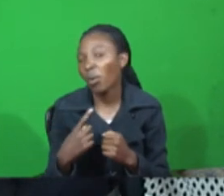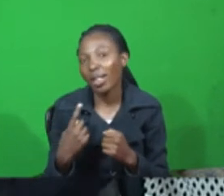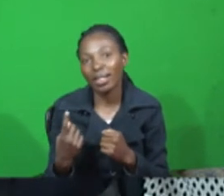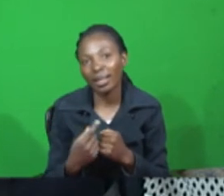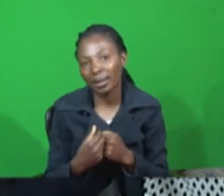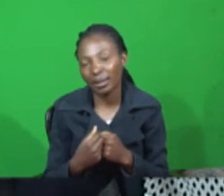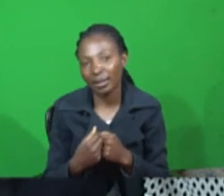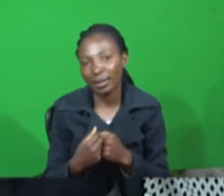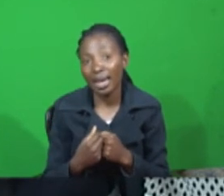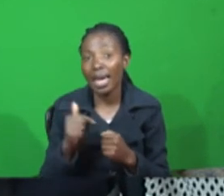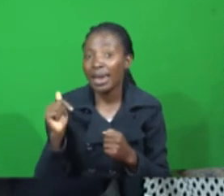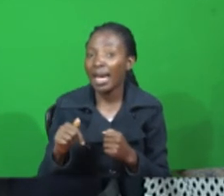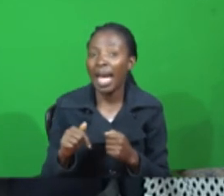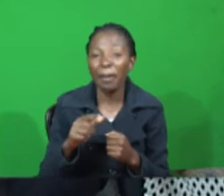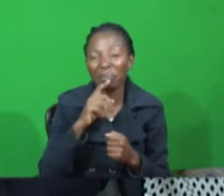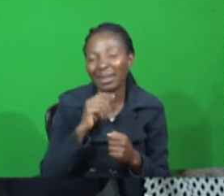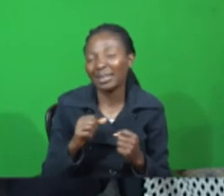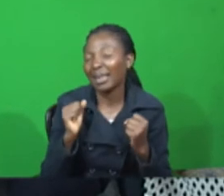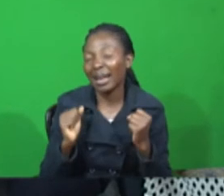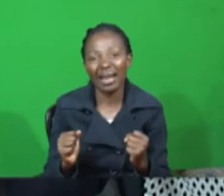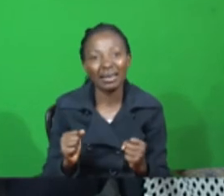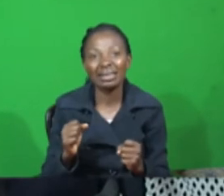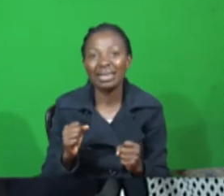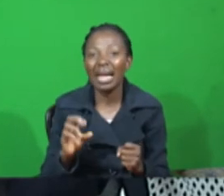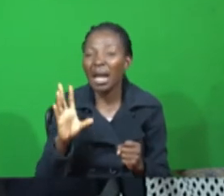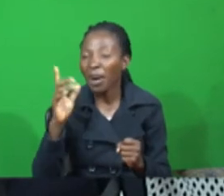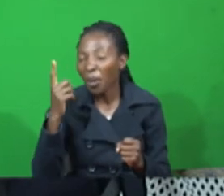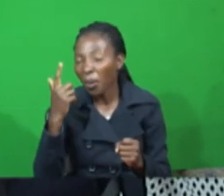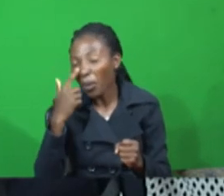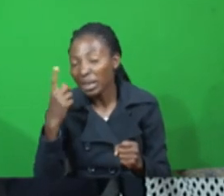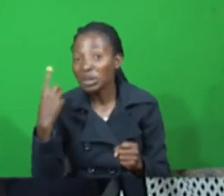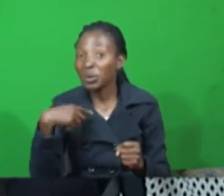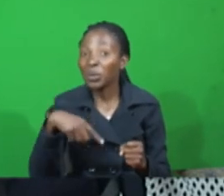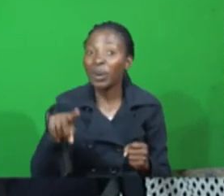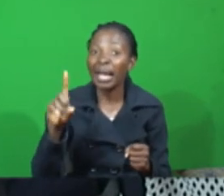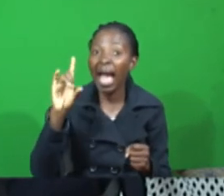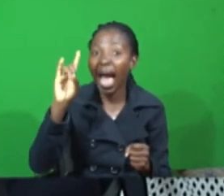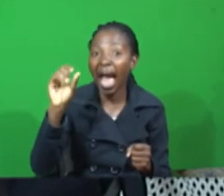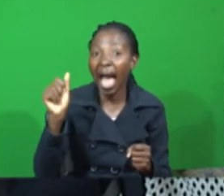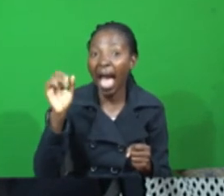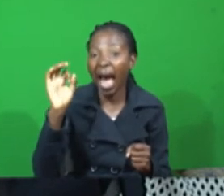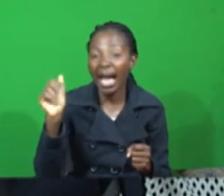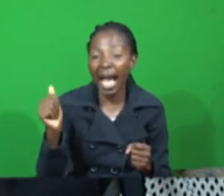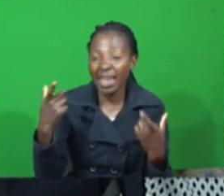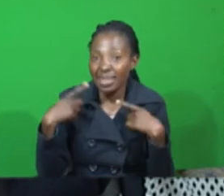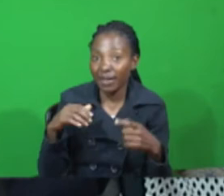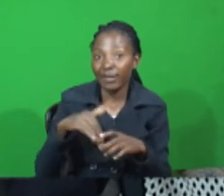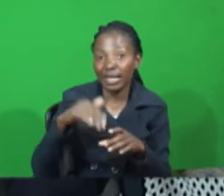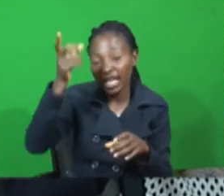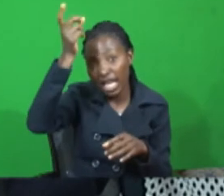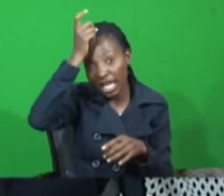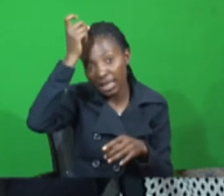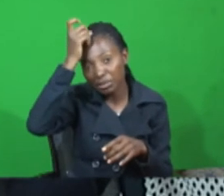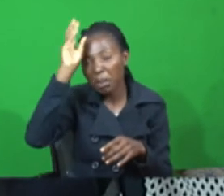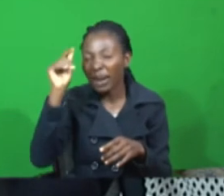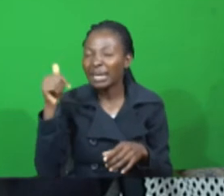Bete, bete. Varume vanotsvinya. Kuti iwo munhu ari kuenda Hagari aibva kuEgypt. Ende kunotenderera